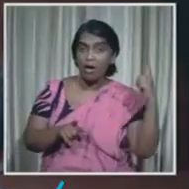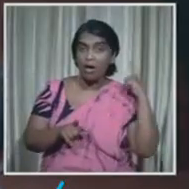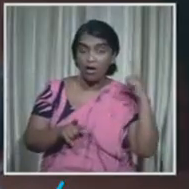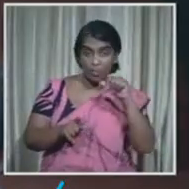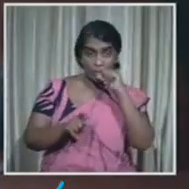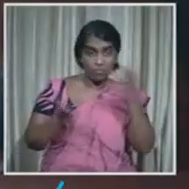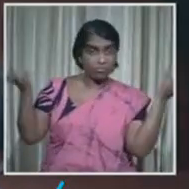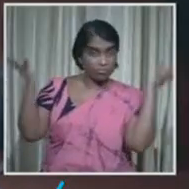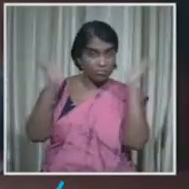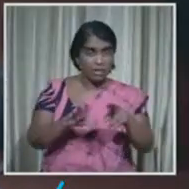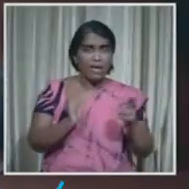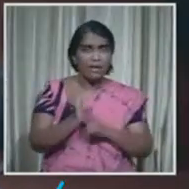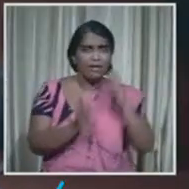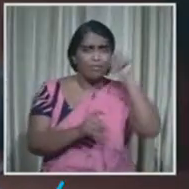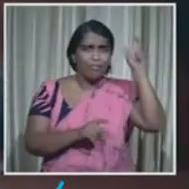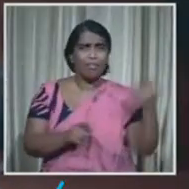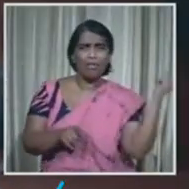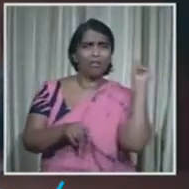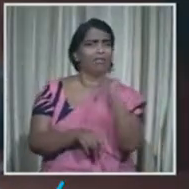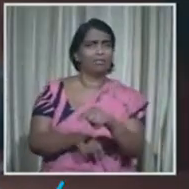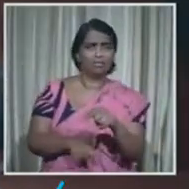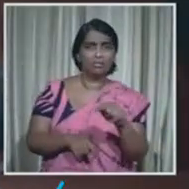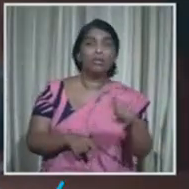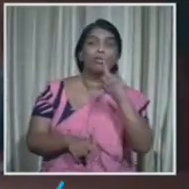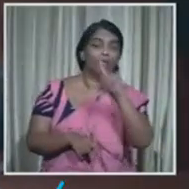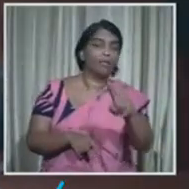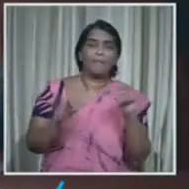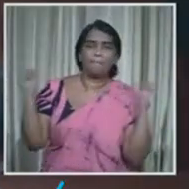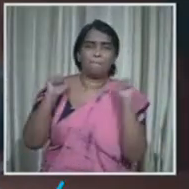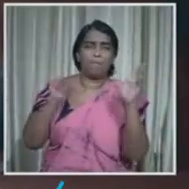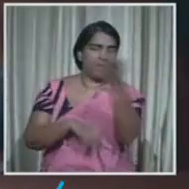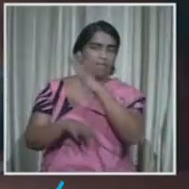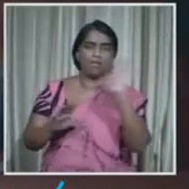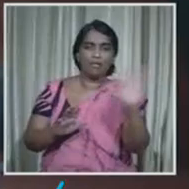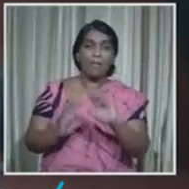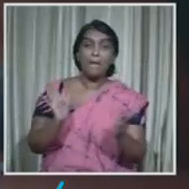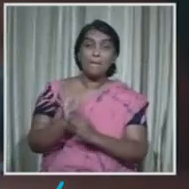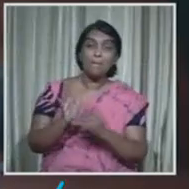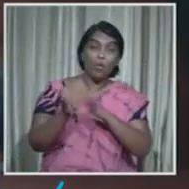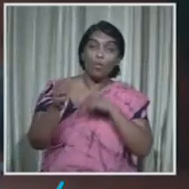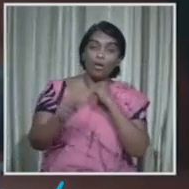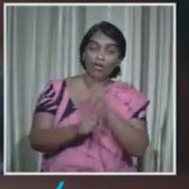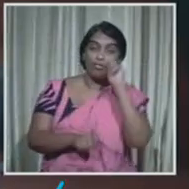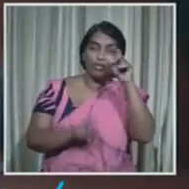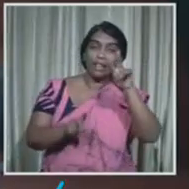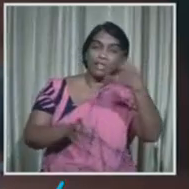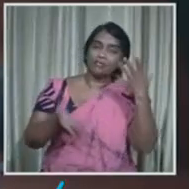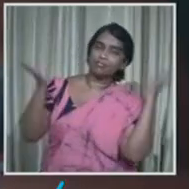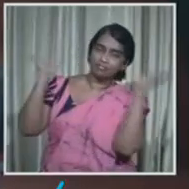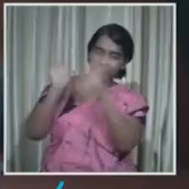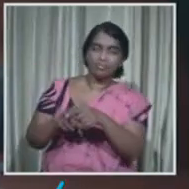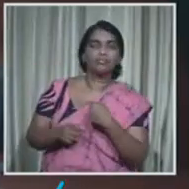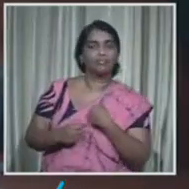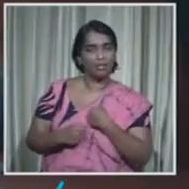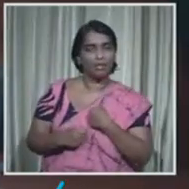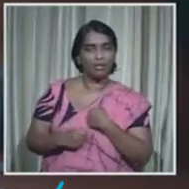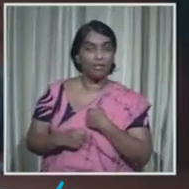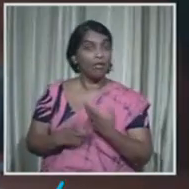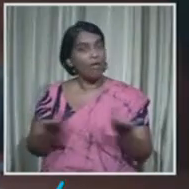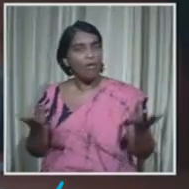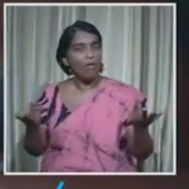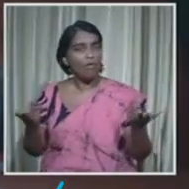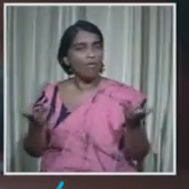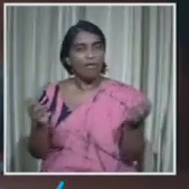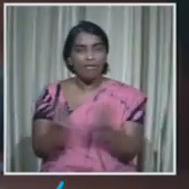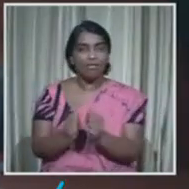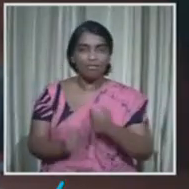තැනට නිස්සංක සේනාධිපති යනවා ගිහිල්ලා කියන කිසි කෙනෙක් බය වෙන්න එපා මිරියානට එයාගේ 200ක් ඇතුල් කරලා තියෙන කියලා කොහොමද කරු කතා නේද එහෙම කරන්නේ